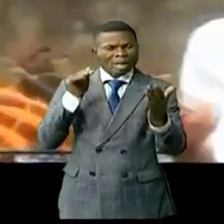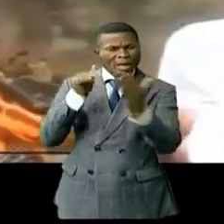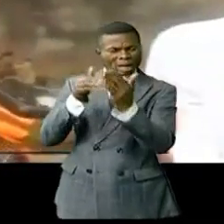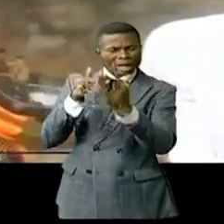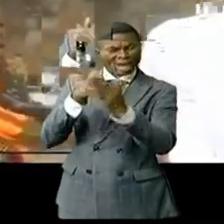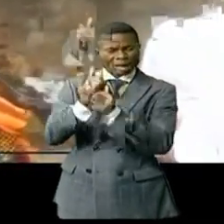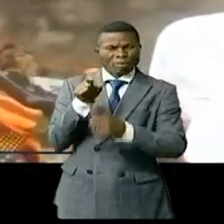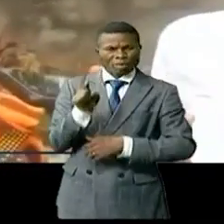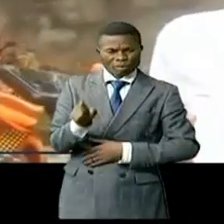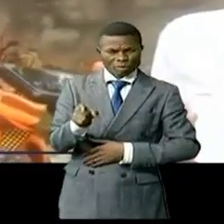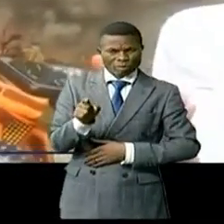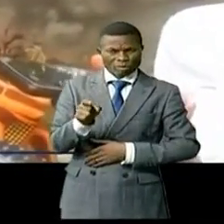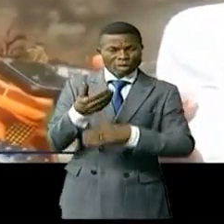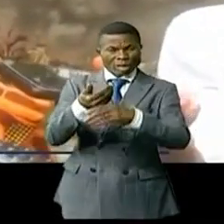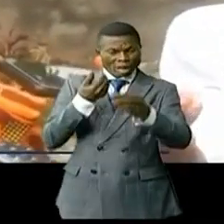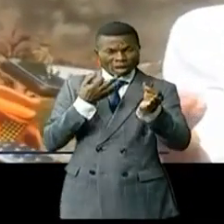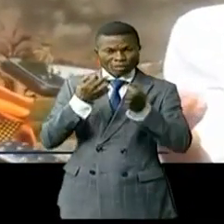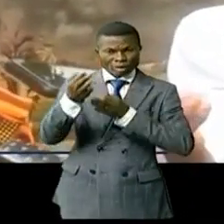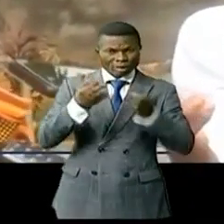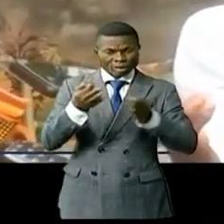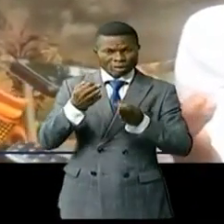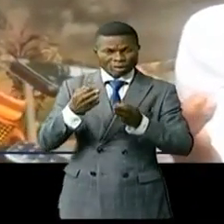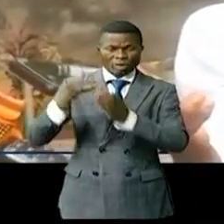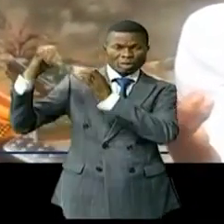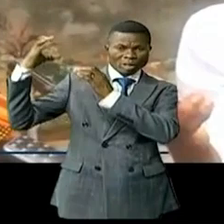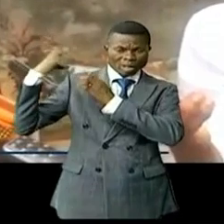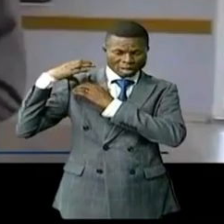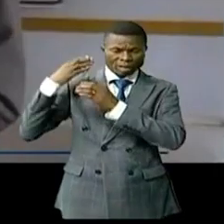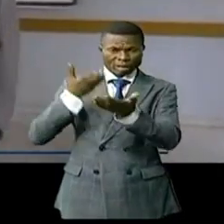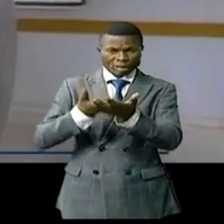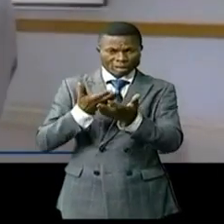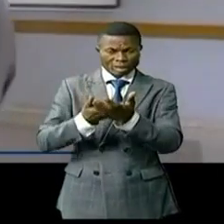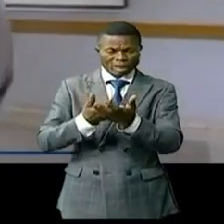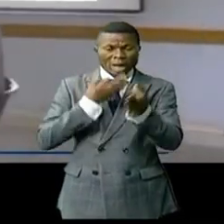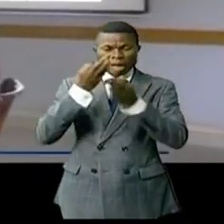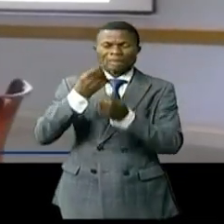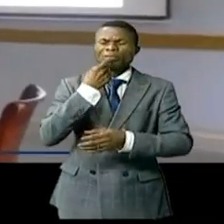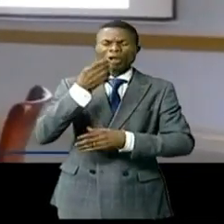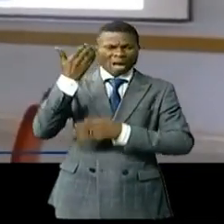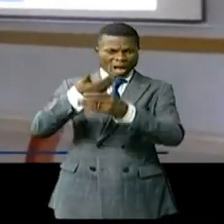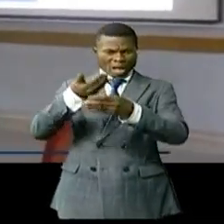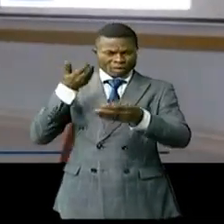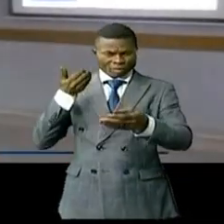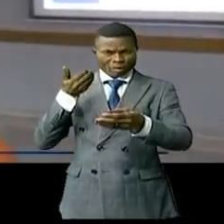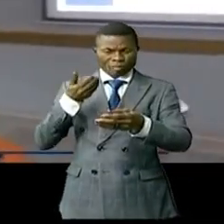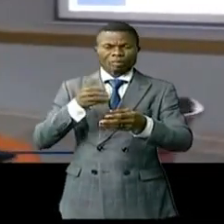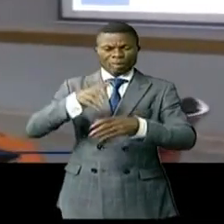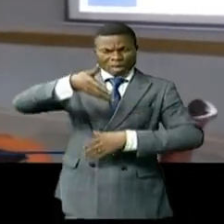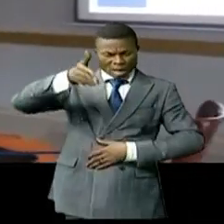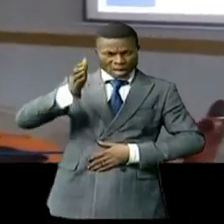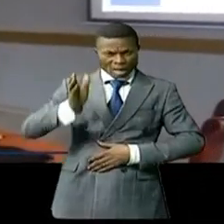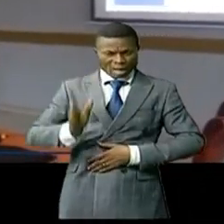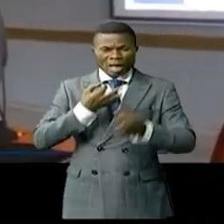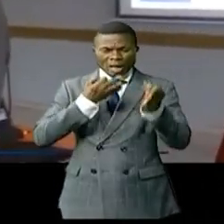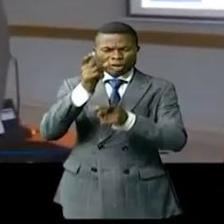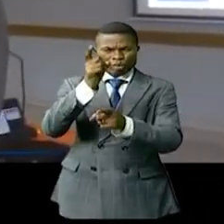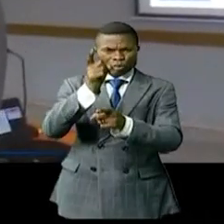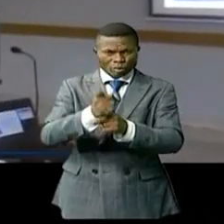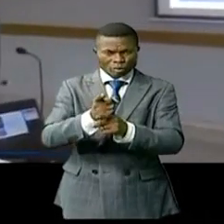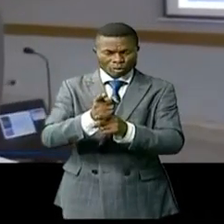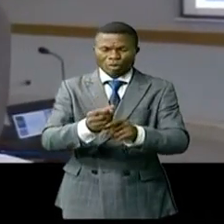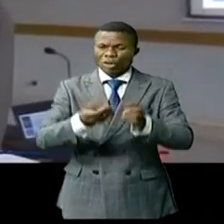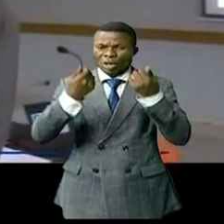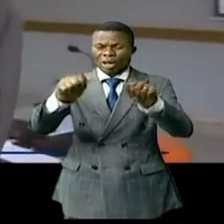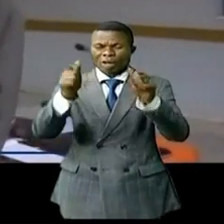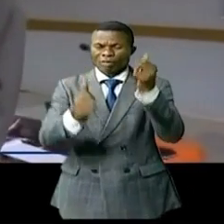problème. Et avant ces explications de la chargée d'études, un aperçu général a été donné par un expert tout en précisant que la traite des